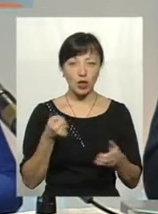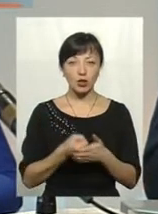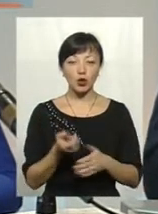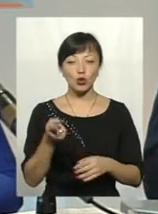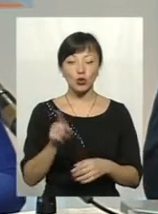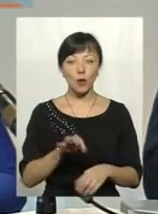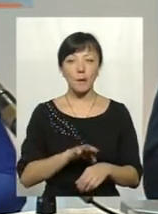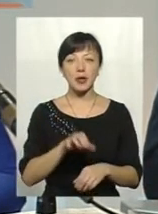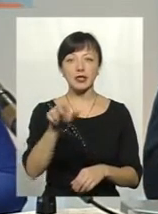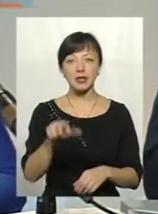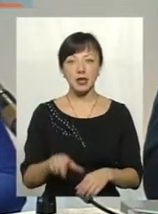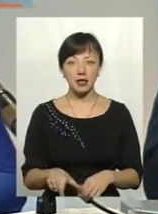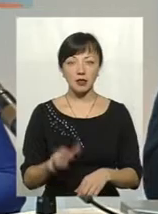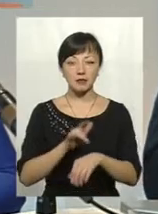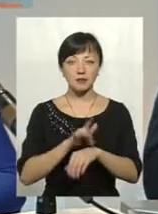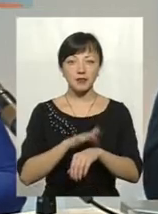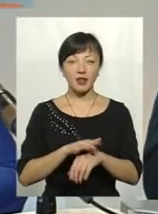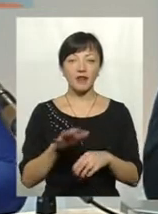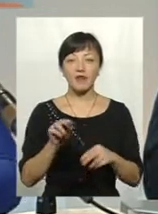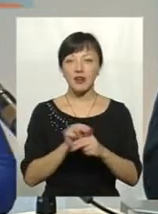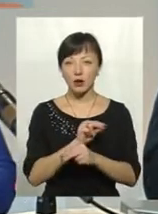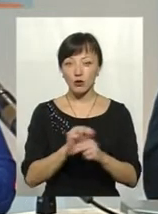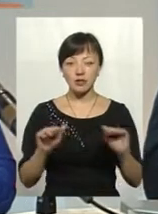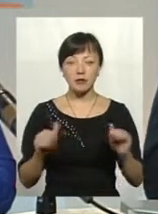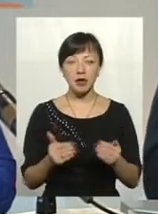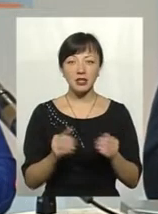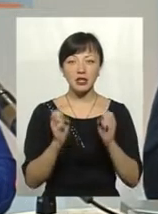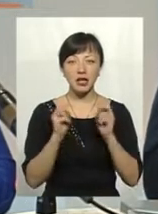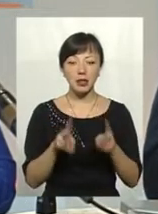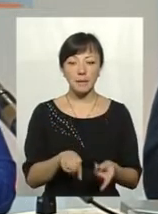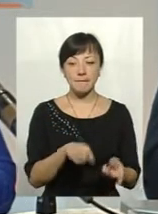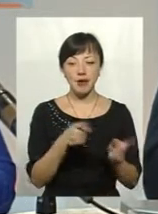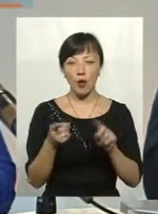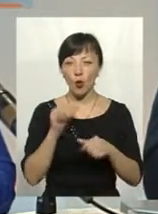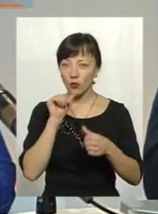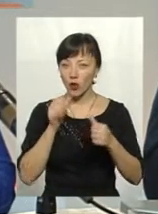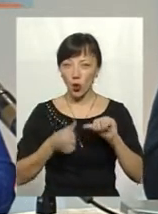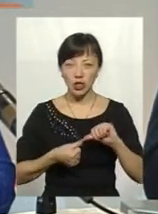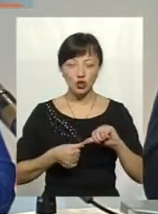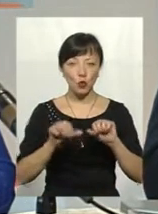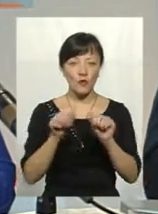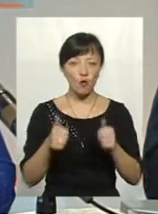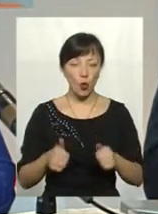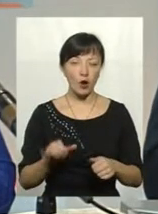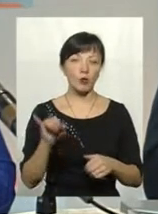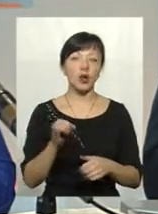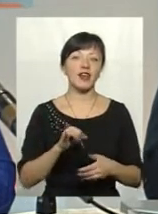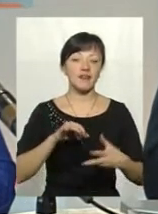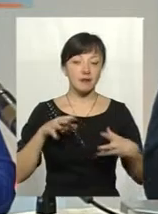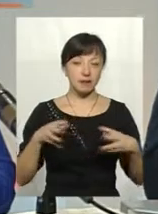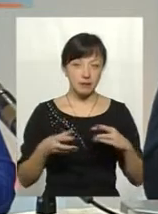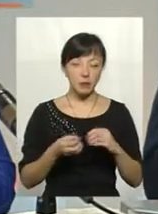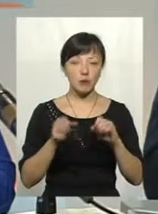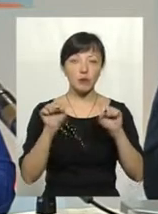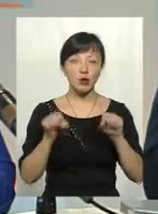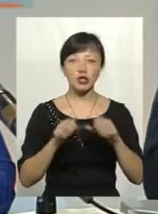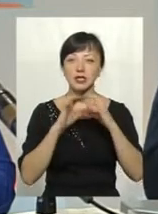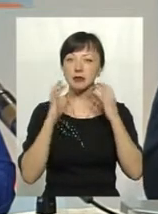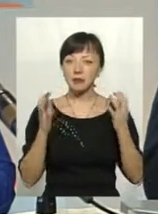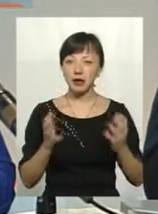що пацієнт вилікується, зменшить ризик переходу процесу у хронічну форму, і врешті-решт це зможе